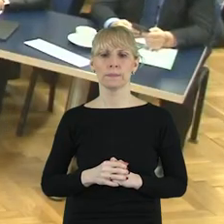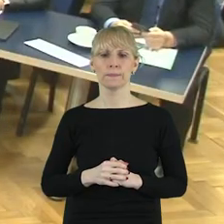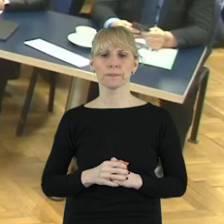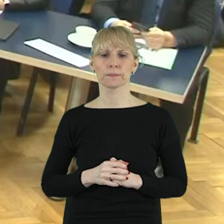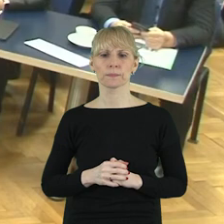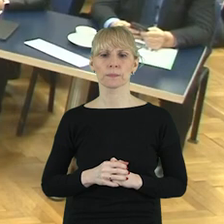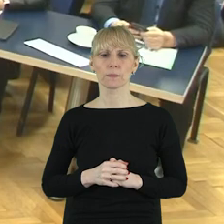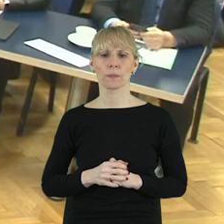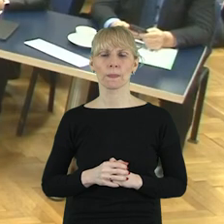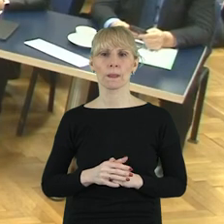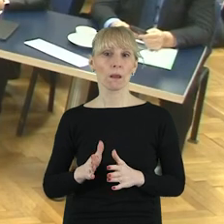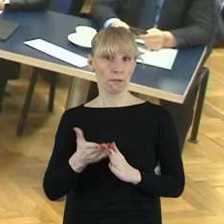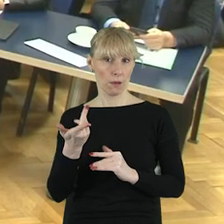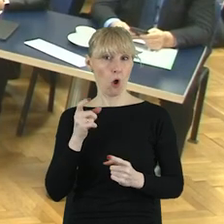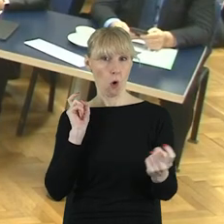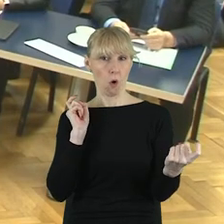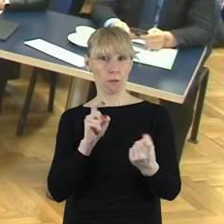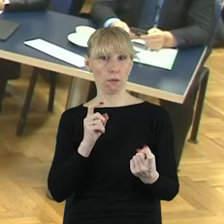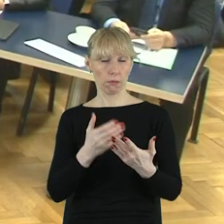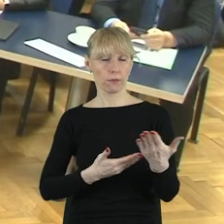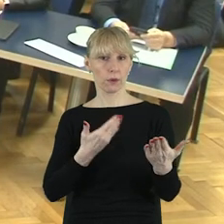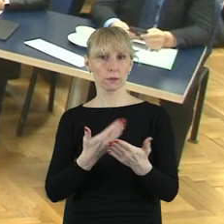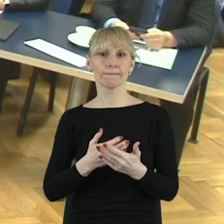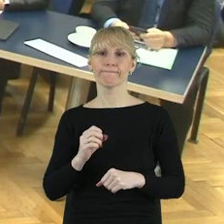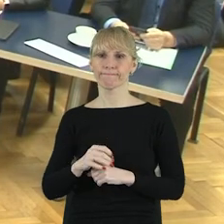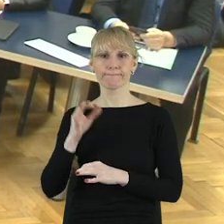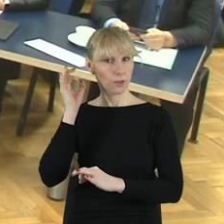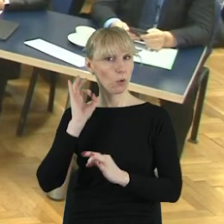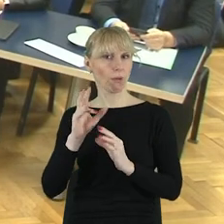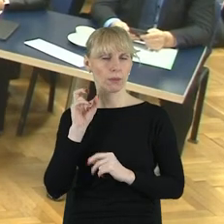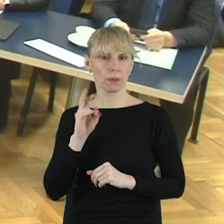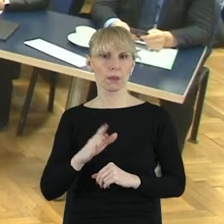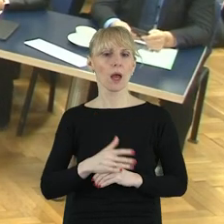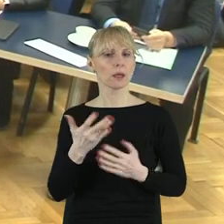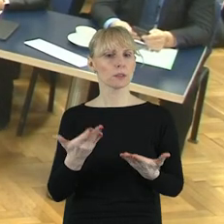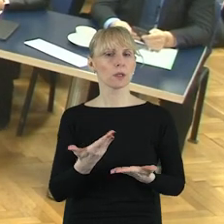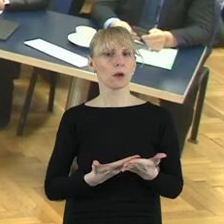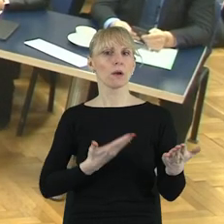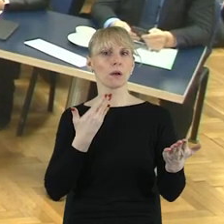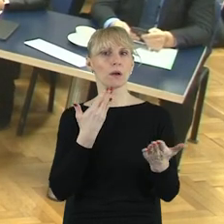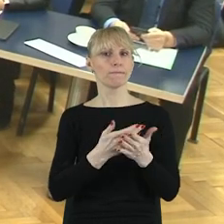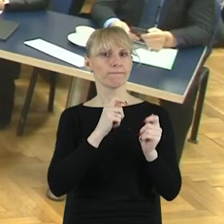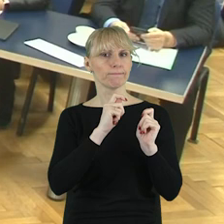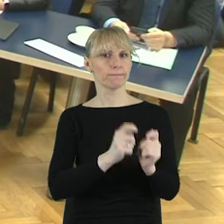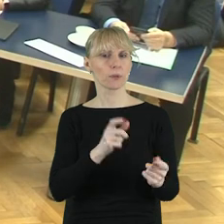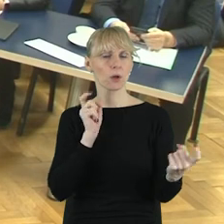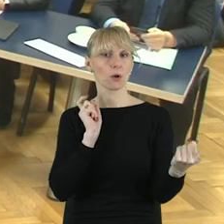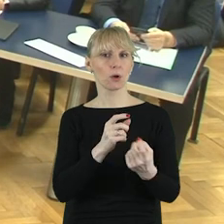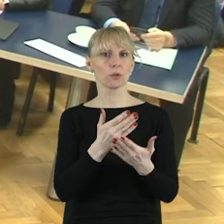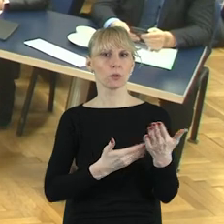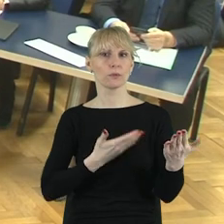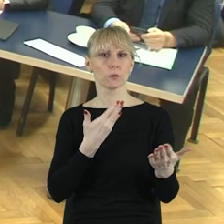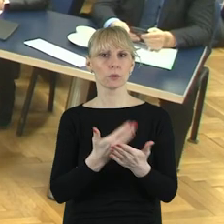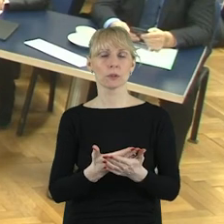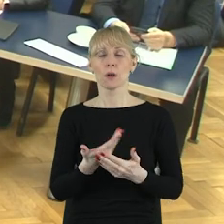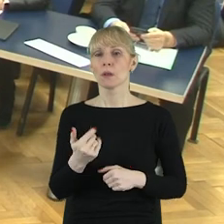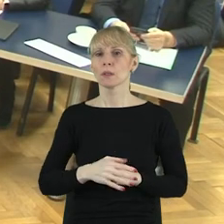złożyć kontrwniosek i ta sprawa jest dość istotna, więc chciałem go też uzasadnić. Uważam, że